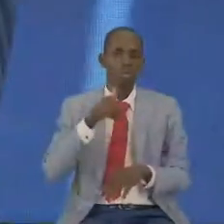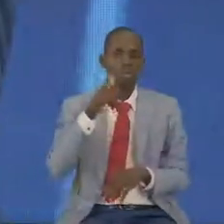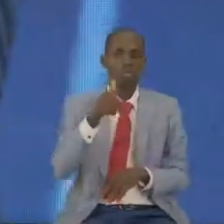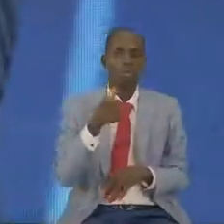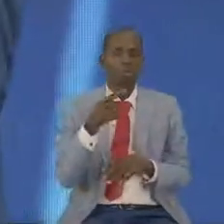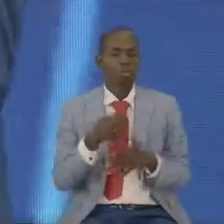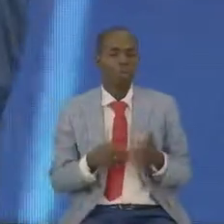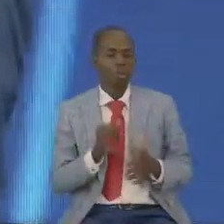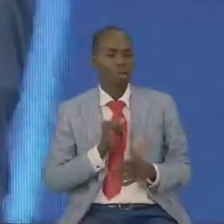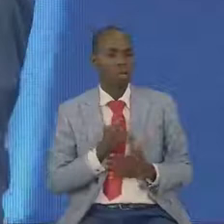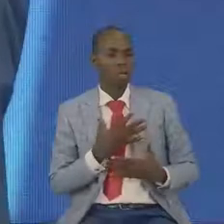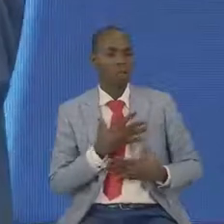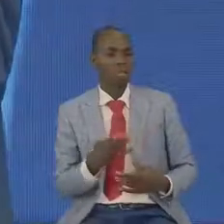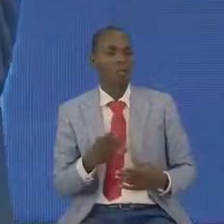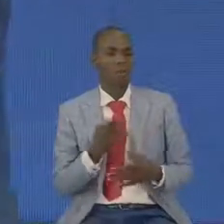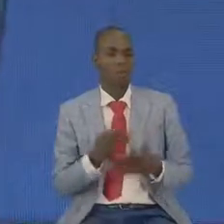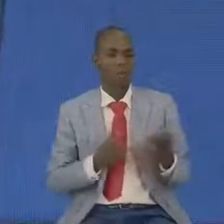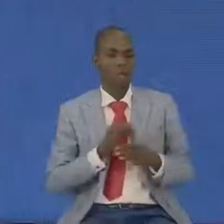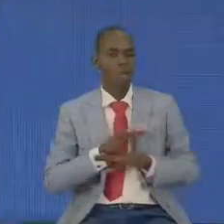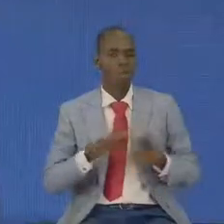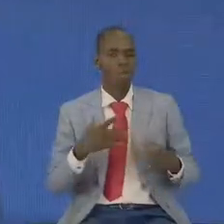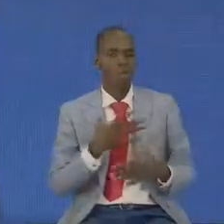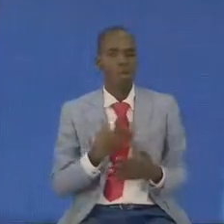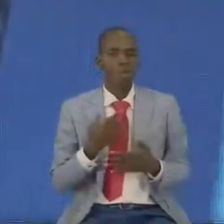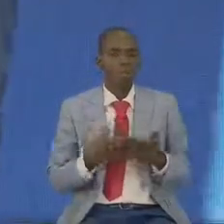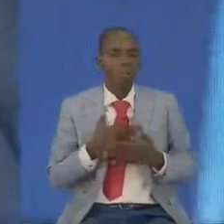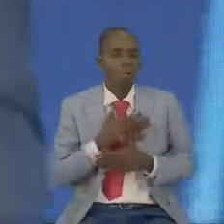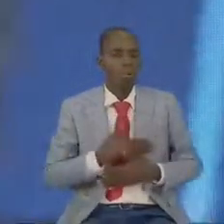Ce que j'aime, ce que je n'aime pas, ce qui me plaît,